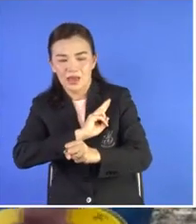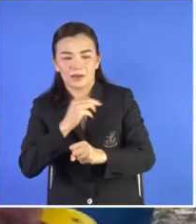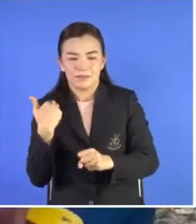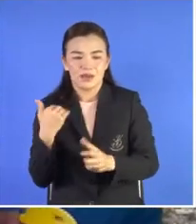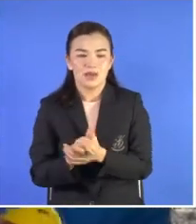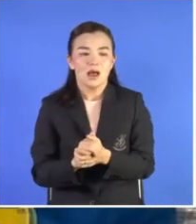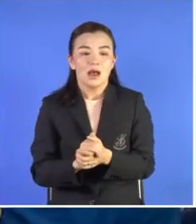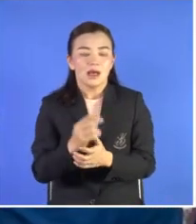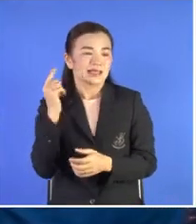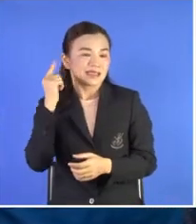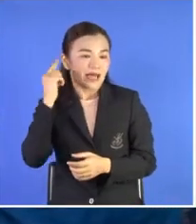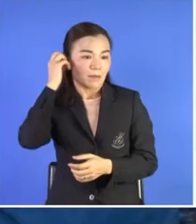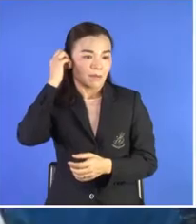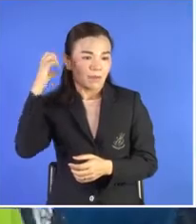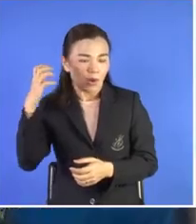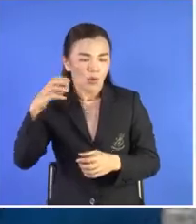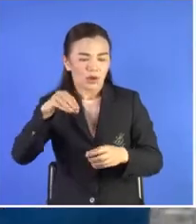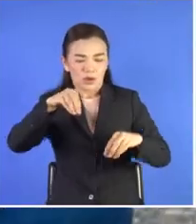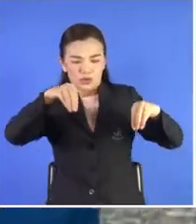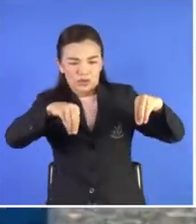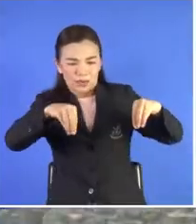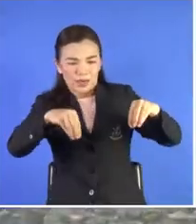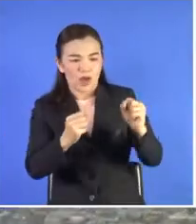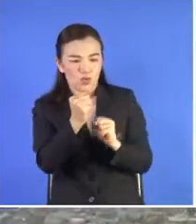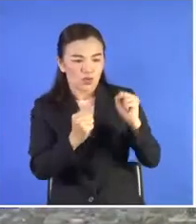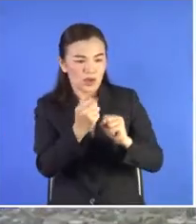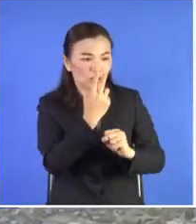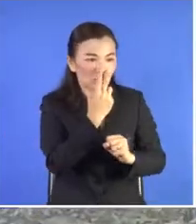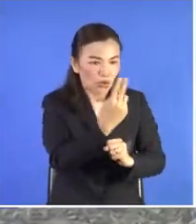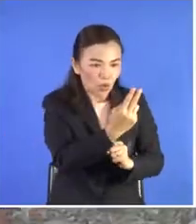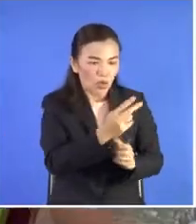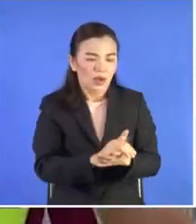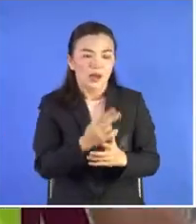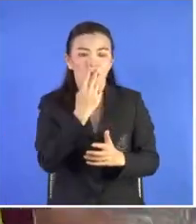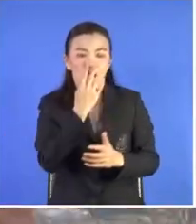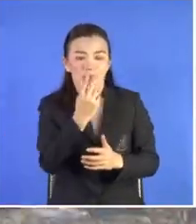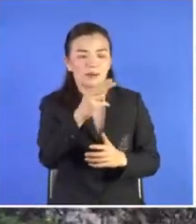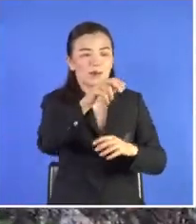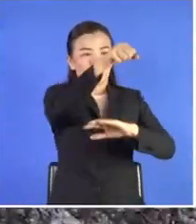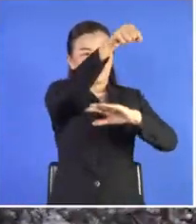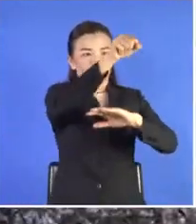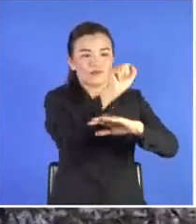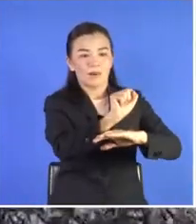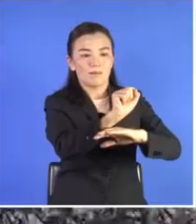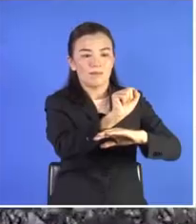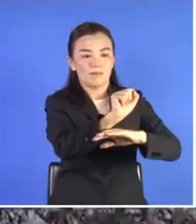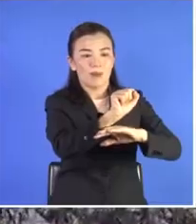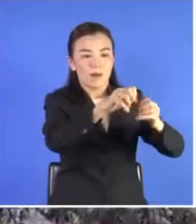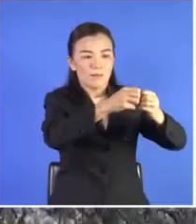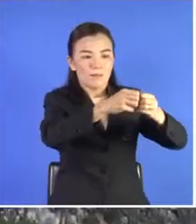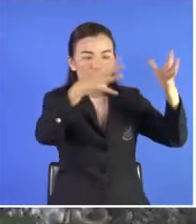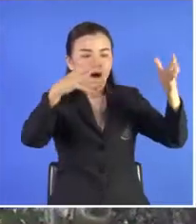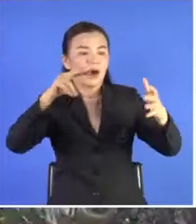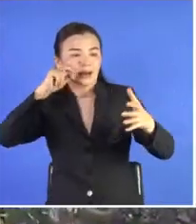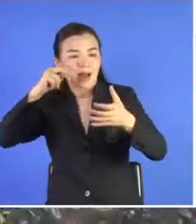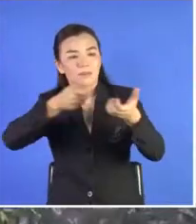รั้วบ้านได้ยินเสียงดังคล้ายประทัดมาจากโกดังรีบวิ่งไปดูก็พบว่าคัทเอาท์เนี่ยมันระเบิดและก็มีไฟลุกไหม้จึงรีบไปหาน้ำมาฉีด